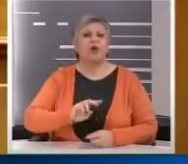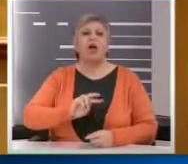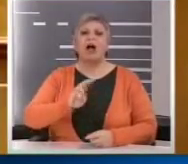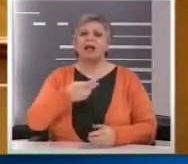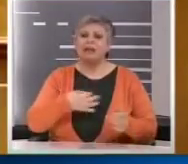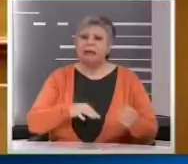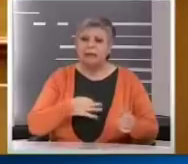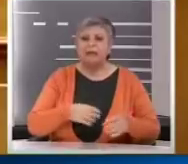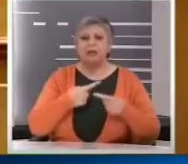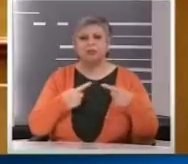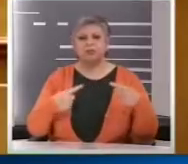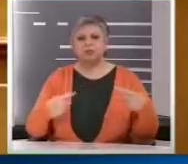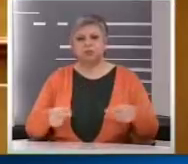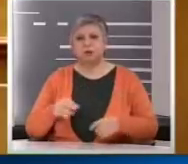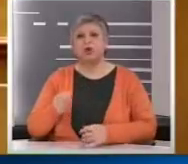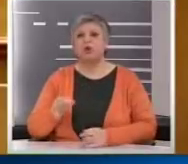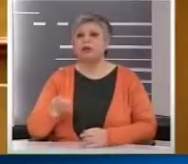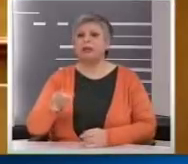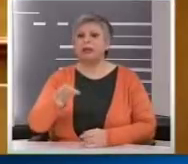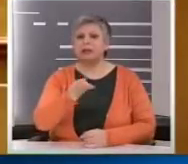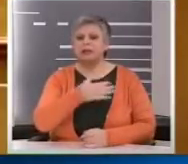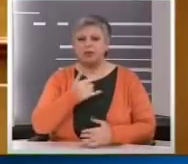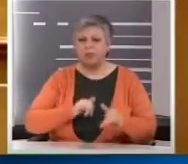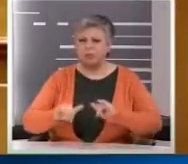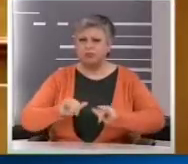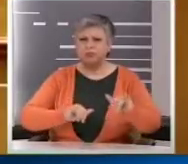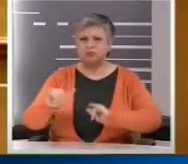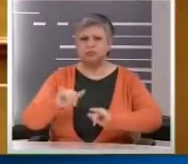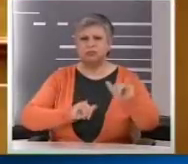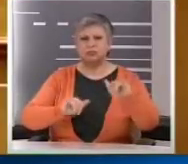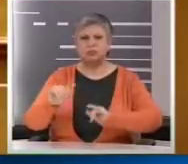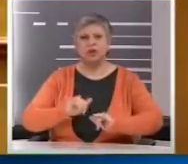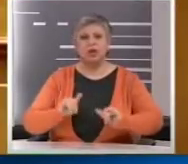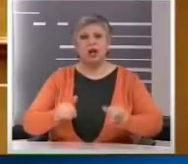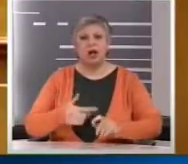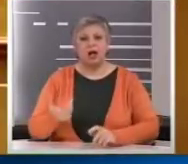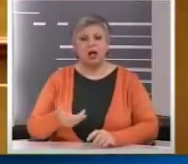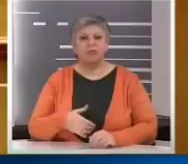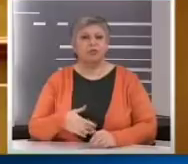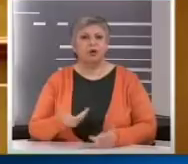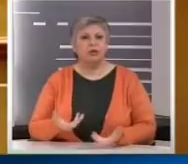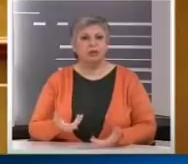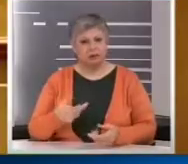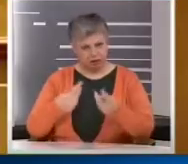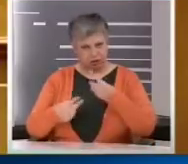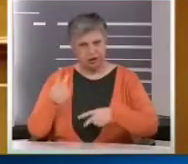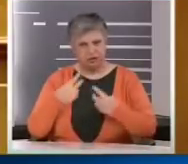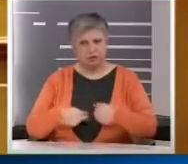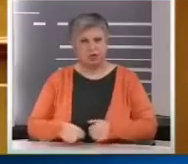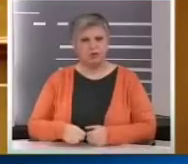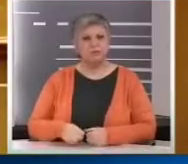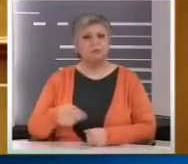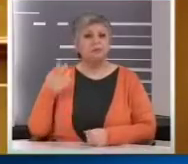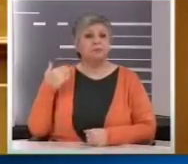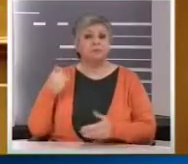ορεινές περιοχές σε αυτή τη χώρα. Μας κατηγορείτε γι' αυτό. Μας κατηγορείτε γιατί πήραμε ένα διαγωνισμό που από